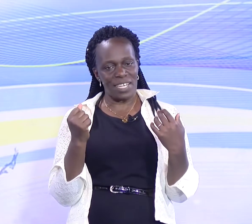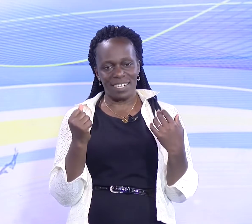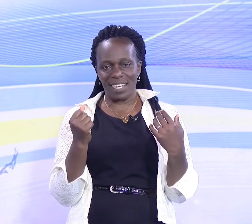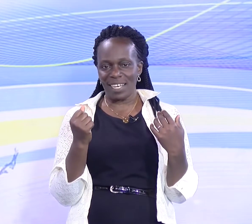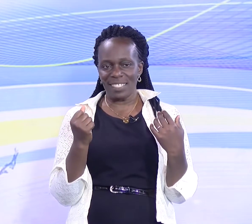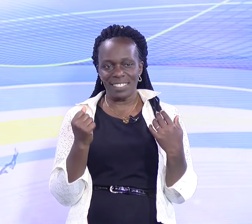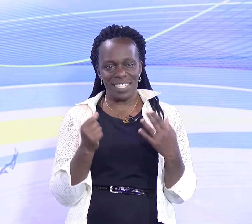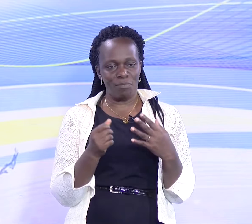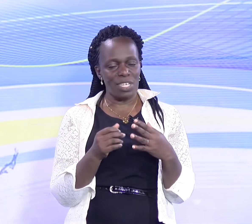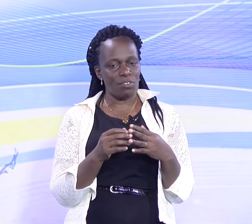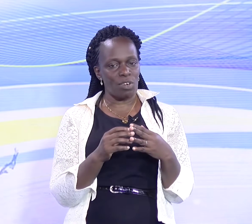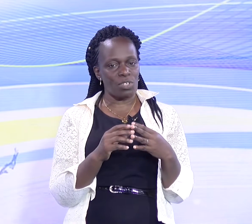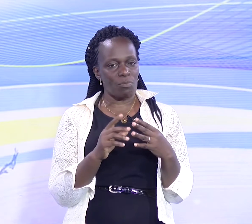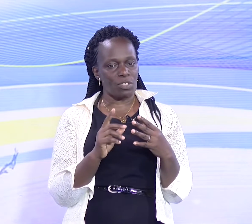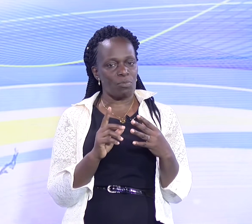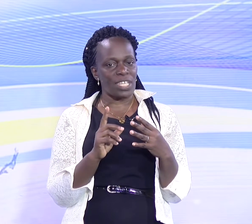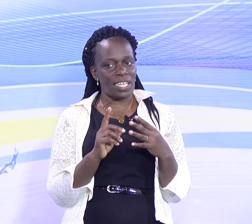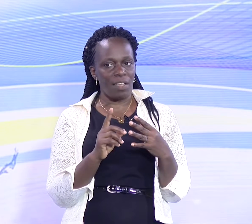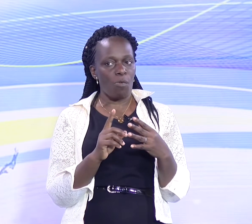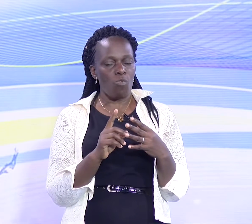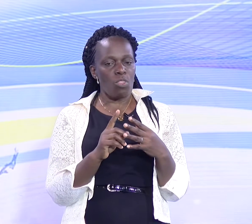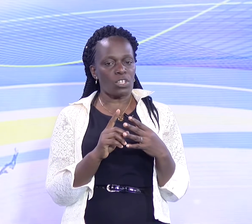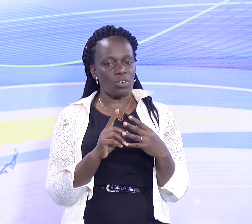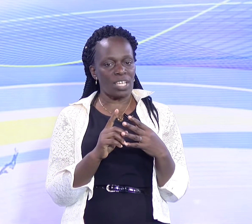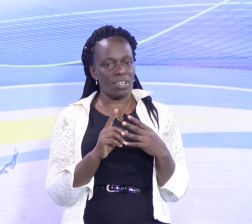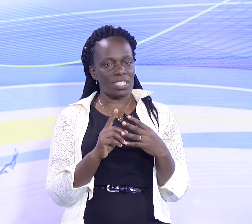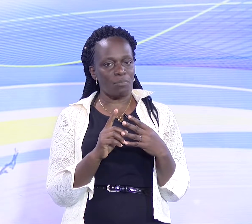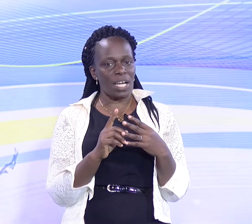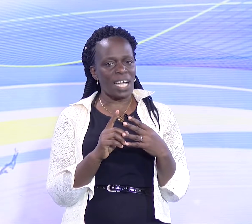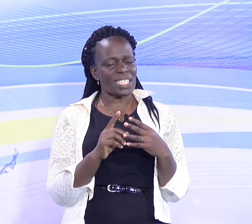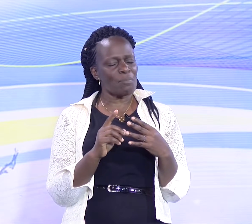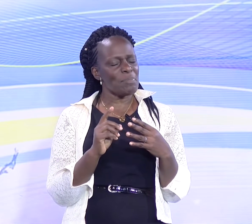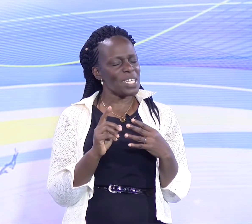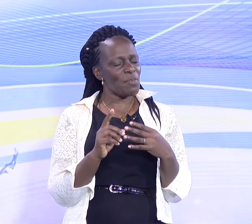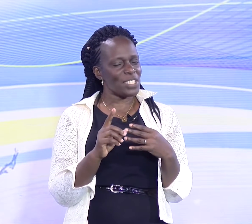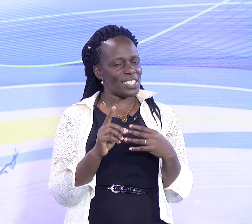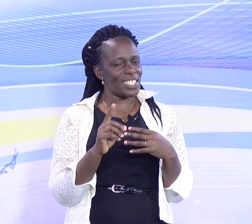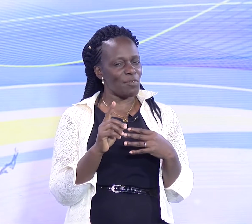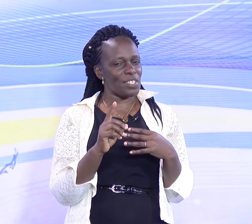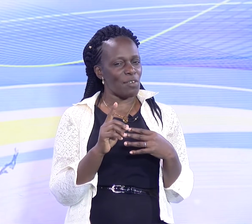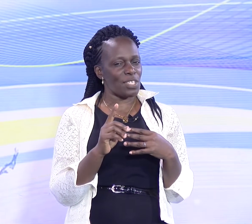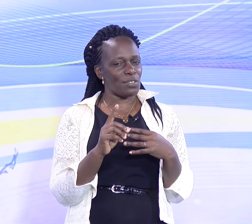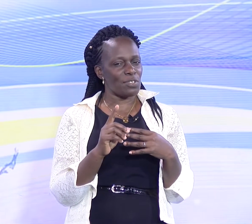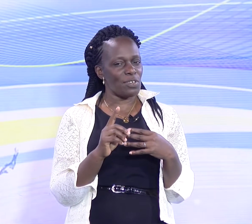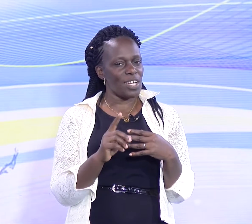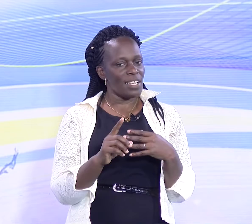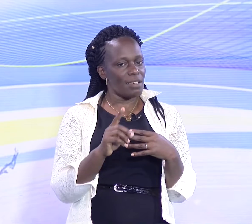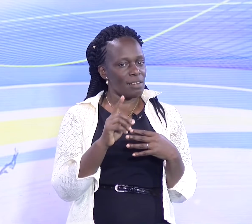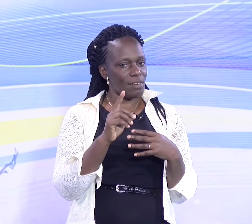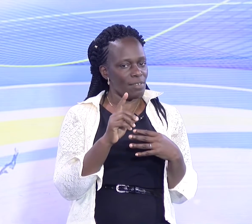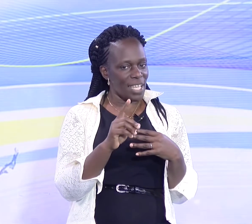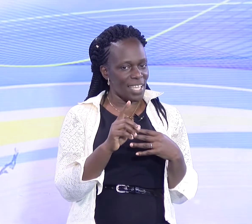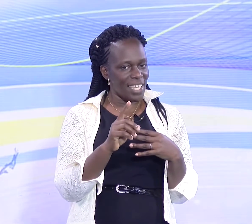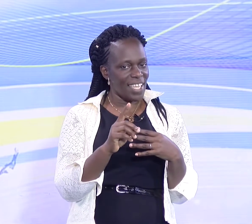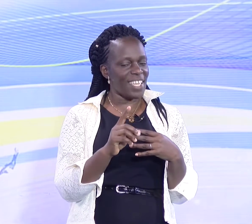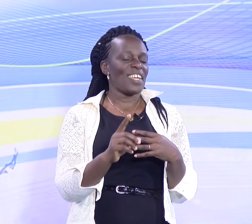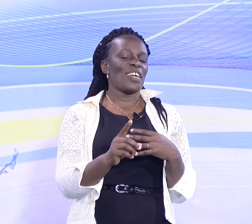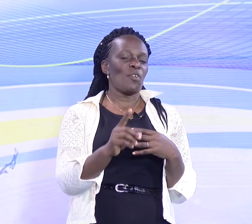zimejaa baraka nyingi. Mimi najua kuna mtoto mwingine, watu wengine wanasemaga hata mimi na wish ningekuja kwa studio.